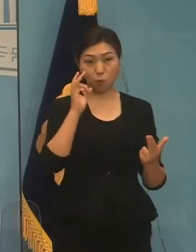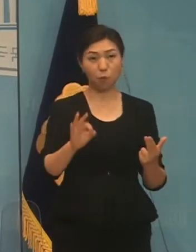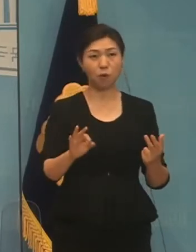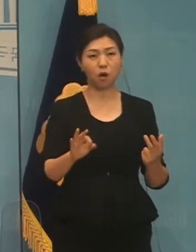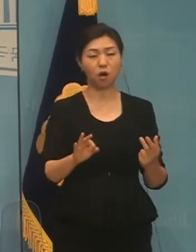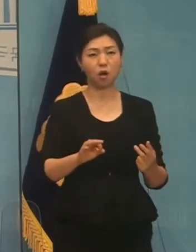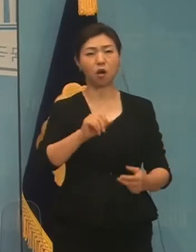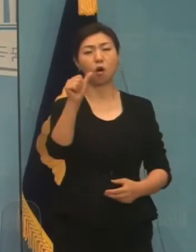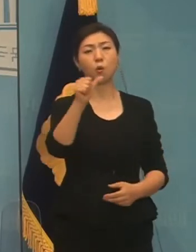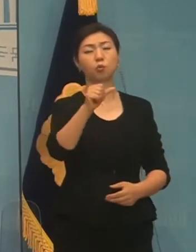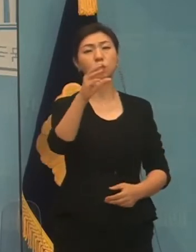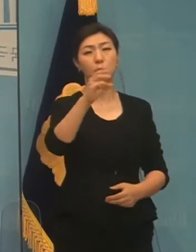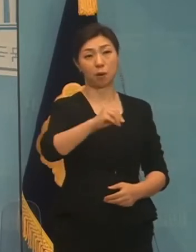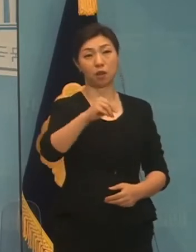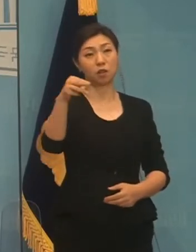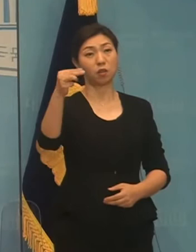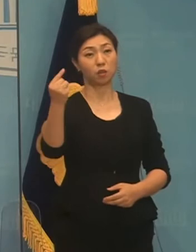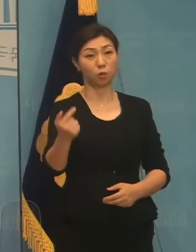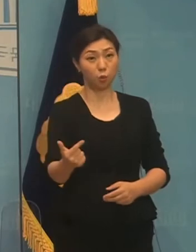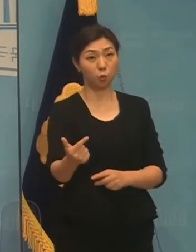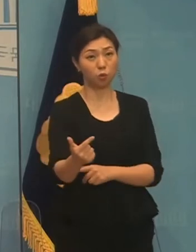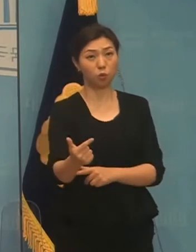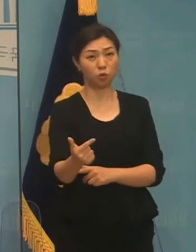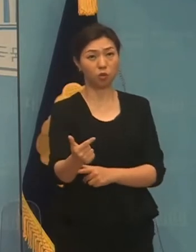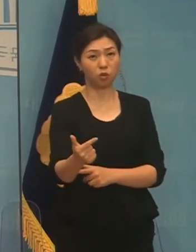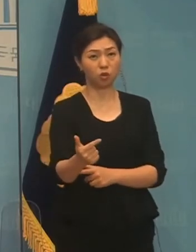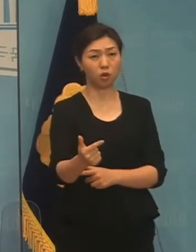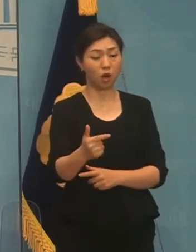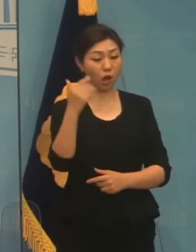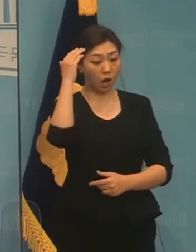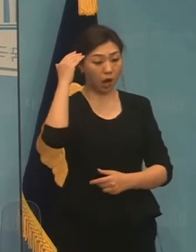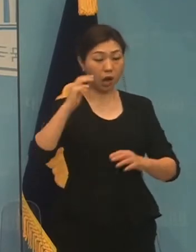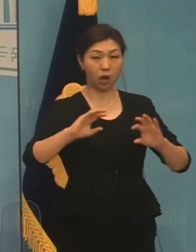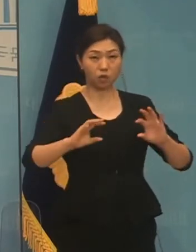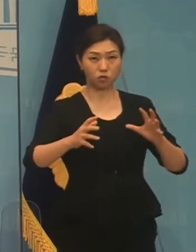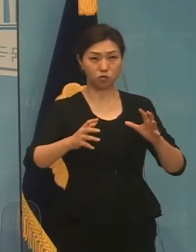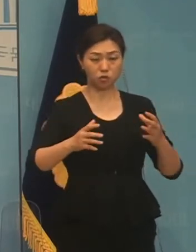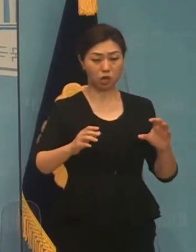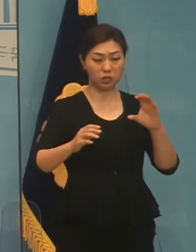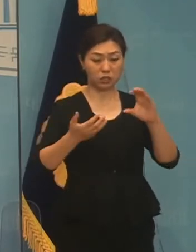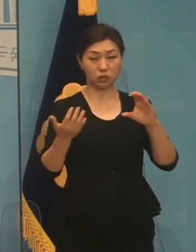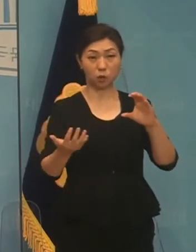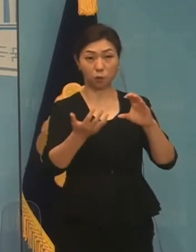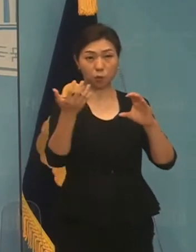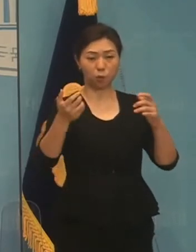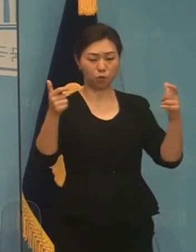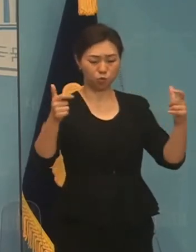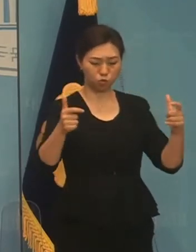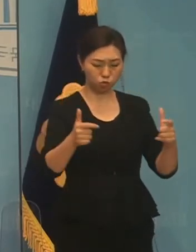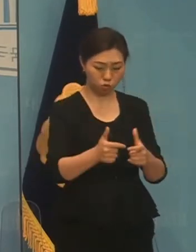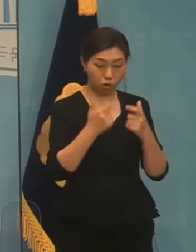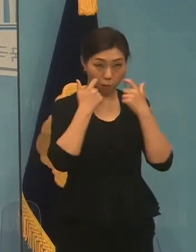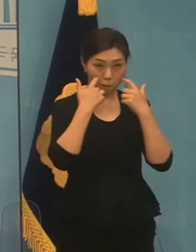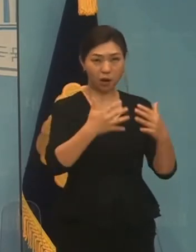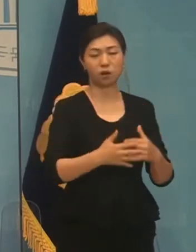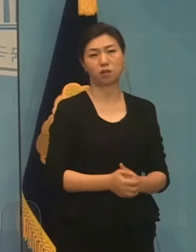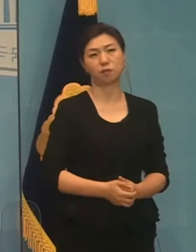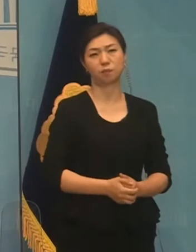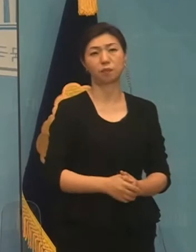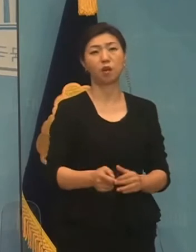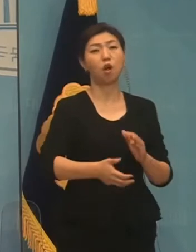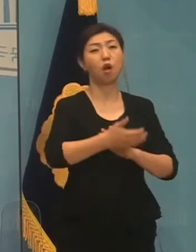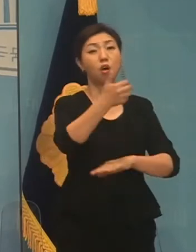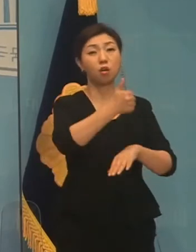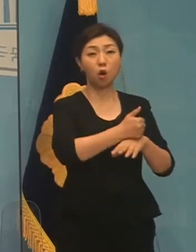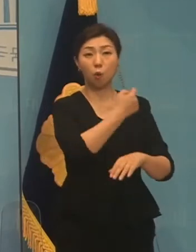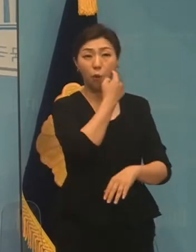5천만 톤에 달하는 국가 온실가스 감축에 중요한 역할을 한 것으로 확인되고 있습니다. 명확하게 그 성과를 입증한